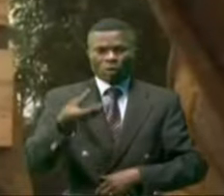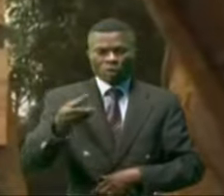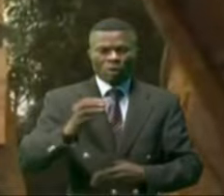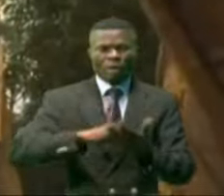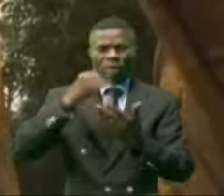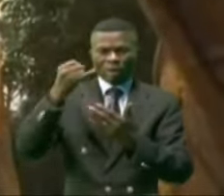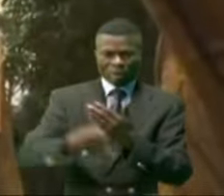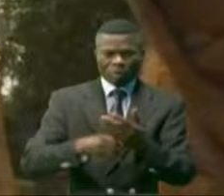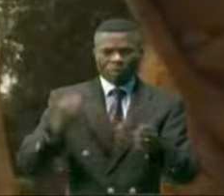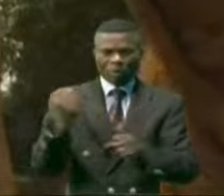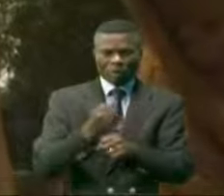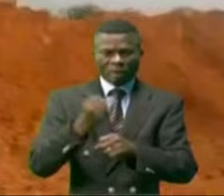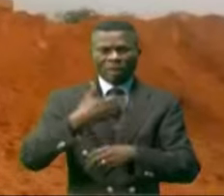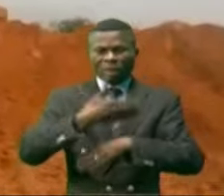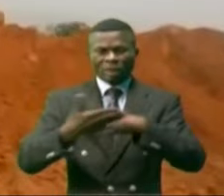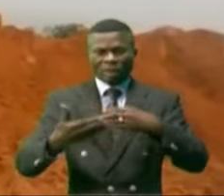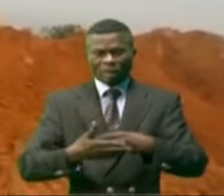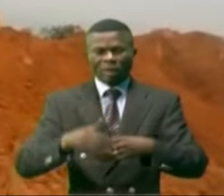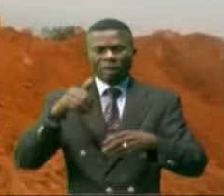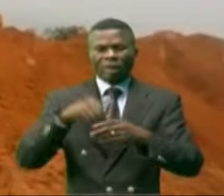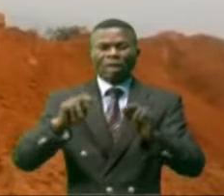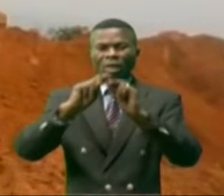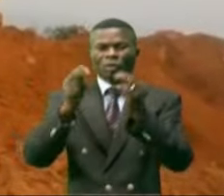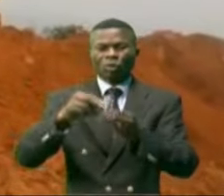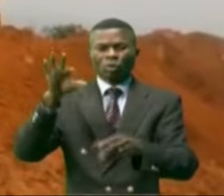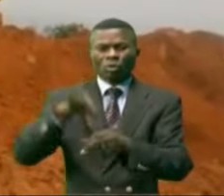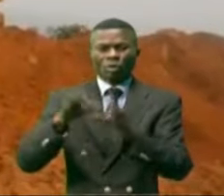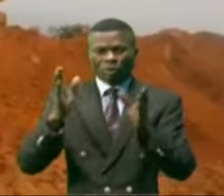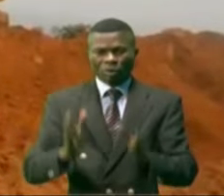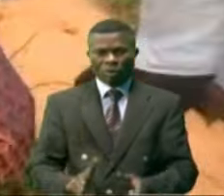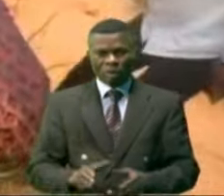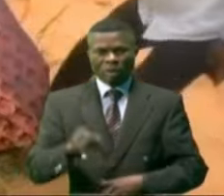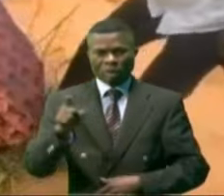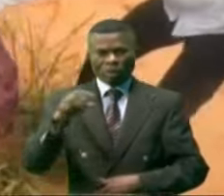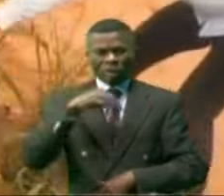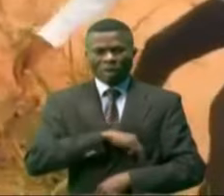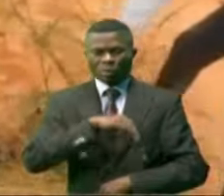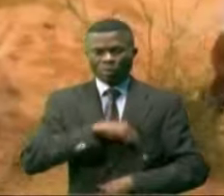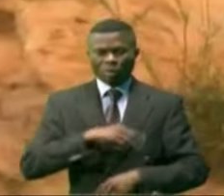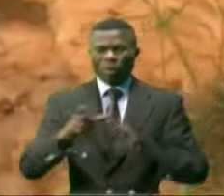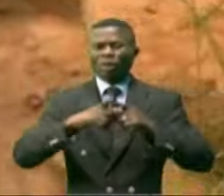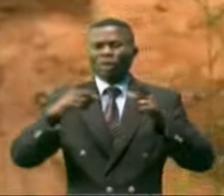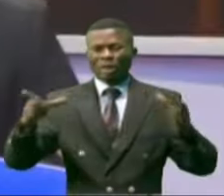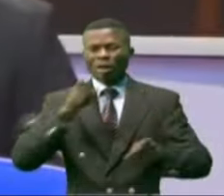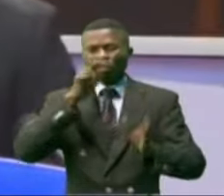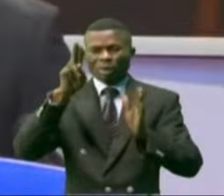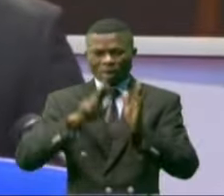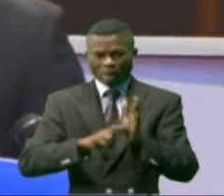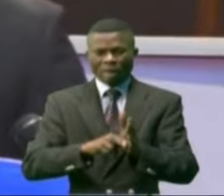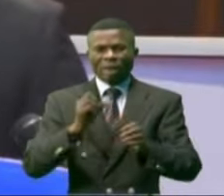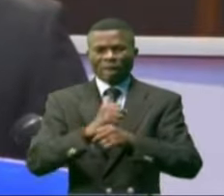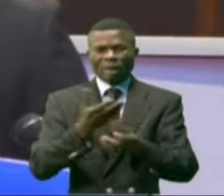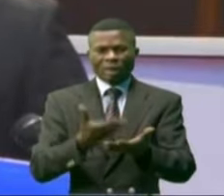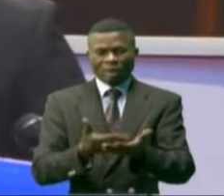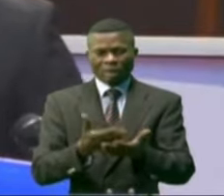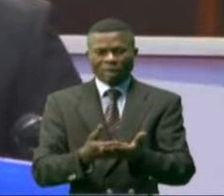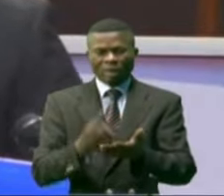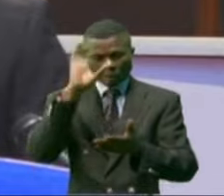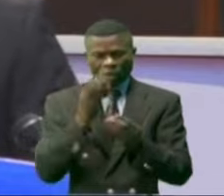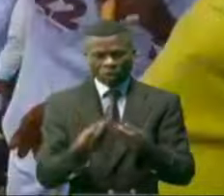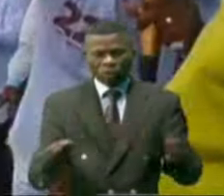projets infrastructurels en faveur de ses électeurs. Le cap est désormais mis sur des grandes actions parlementaires à mettre en place pour trouver des solutions